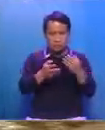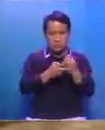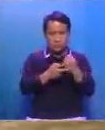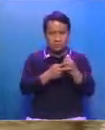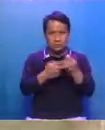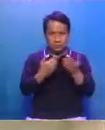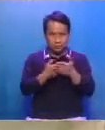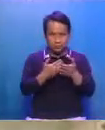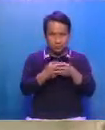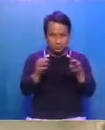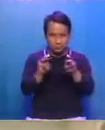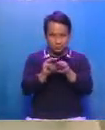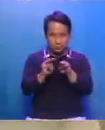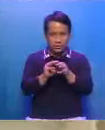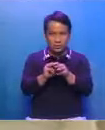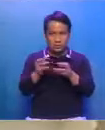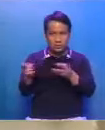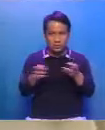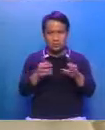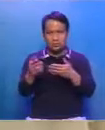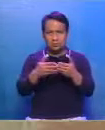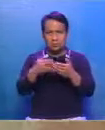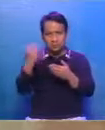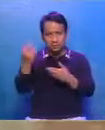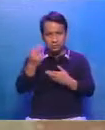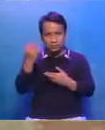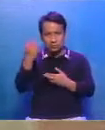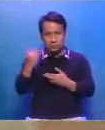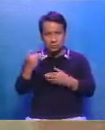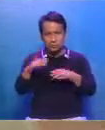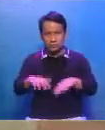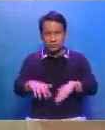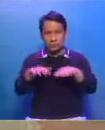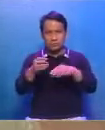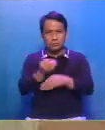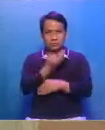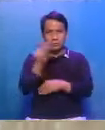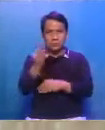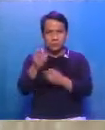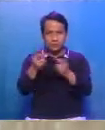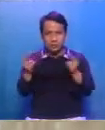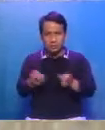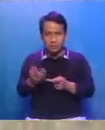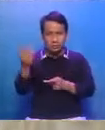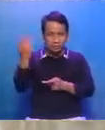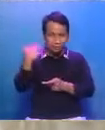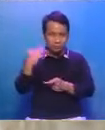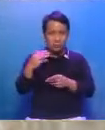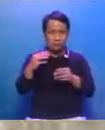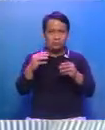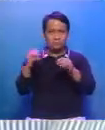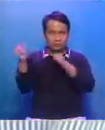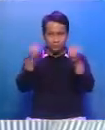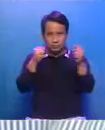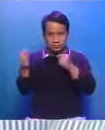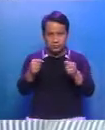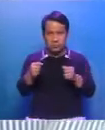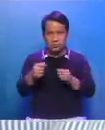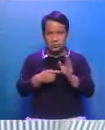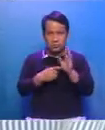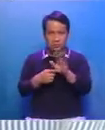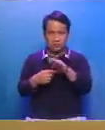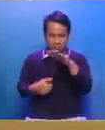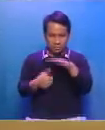sa Marikina River ang isa sa posibleng dahilan ng paglubog ng ilang lugar sa lungsod noong bagyong Ulysses. Ibinunyag